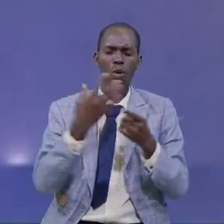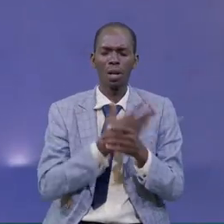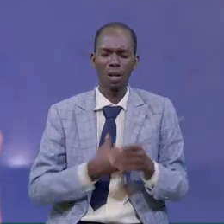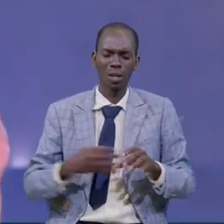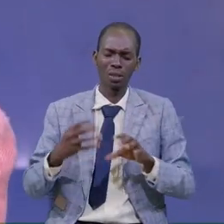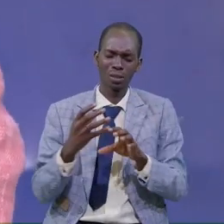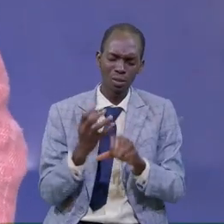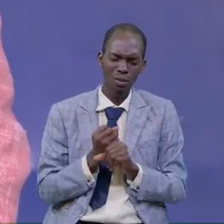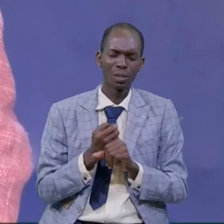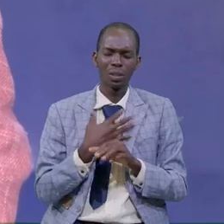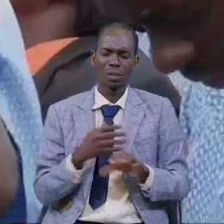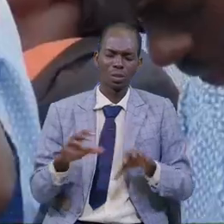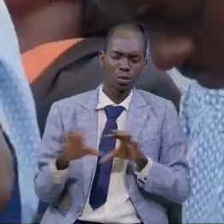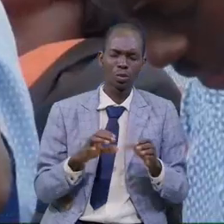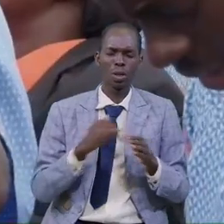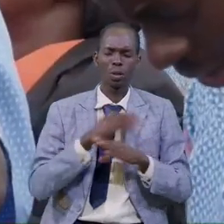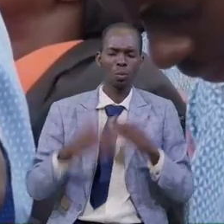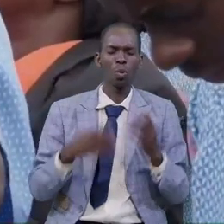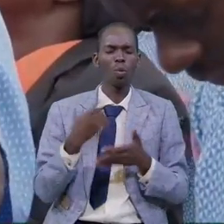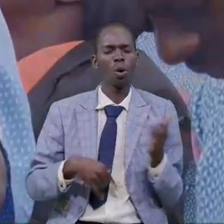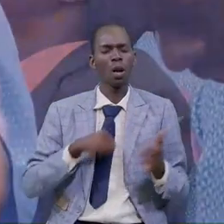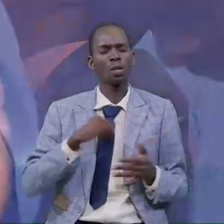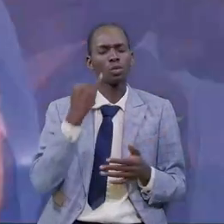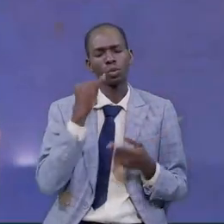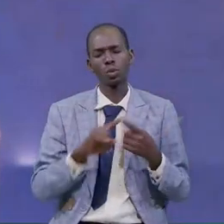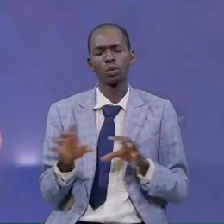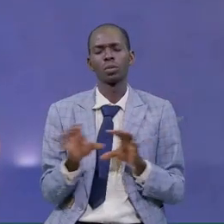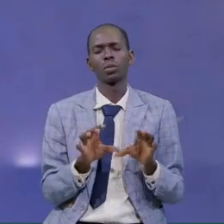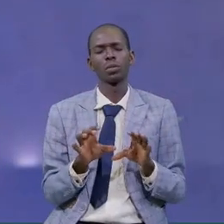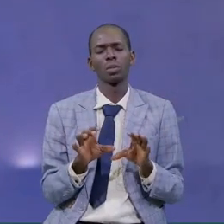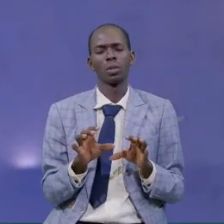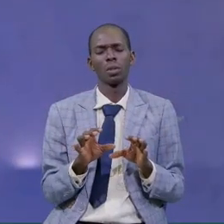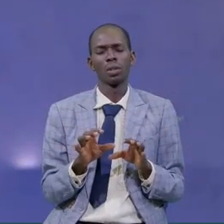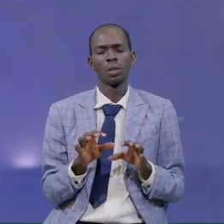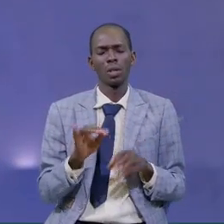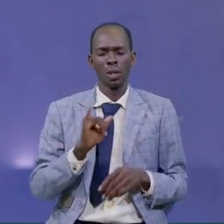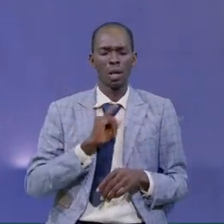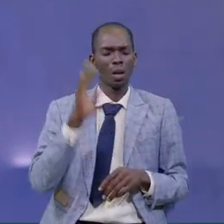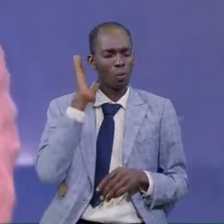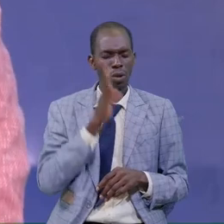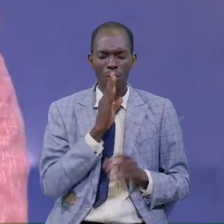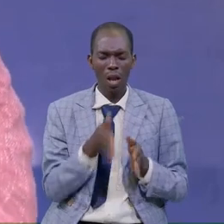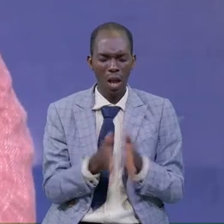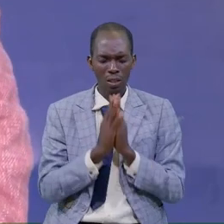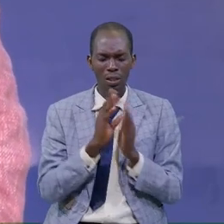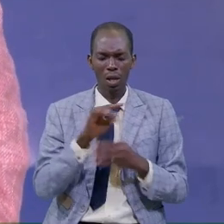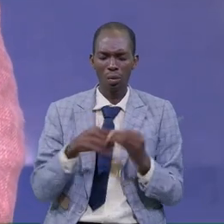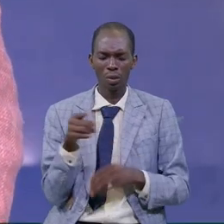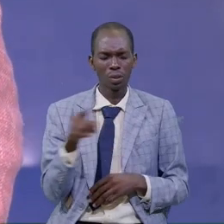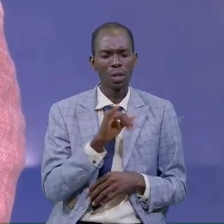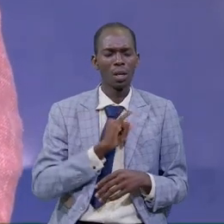et achève ce que je devrais achever. Je vais demander d'après toi. Je